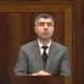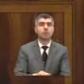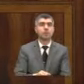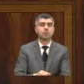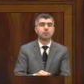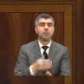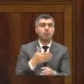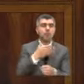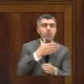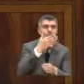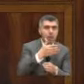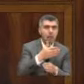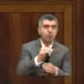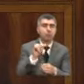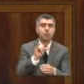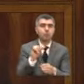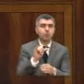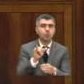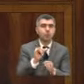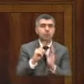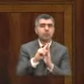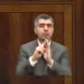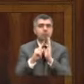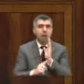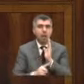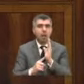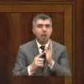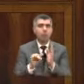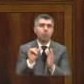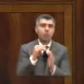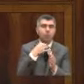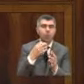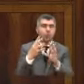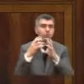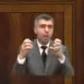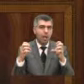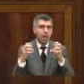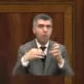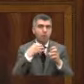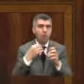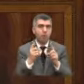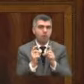تأمل يقول لك كيفاش غادي من دابا أسابيع جوج أو ثلاثة غادي يتطور هذا الوباء.